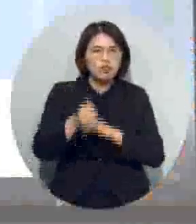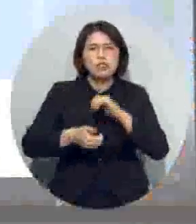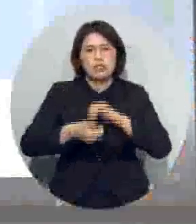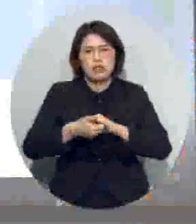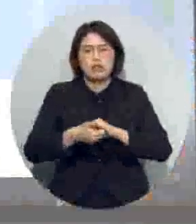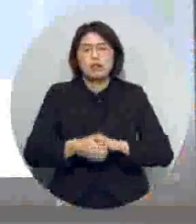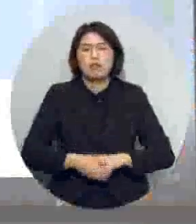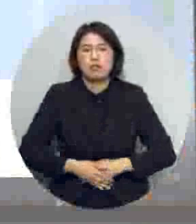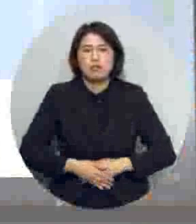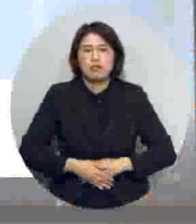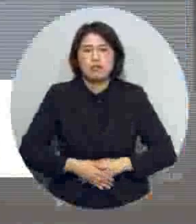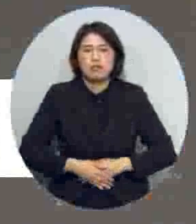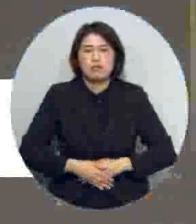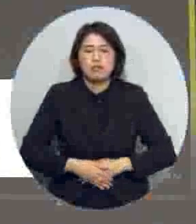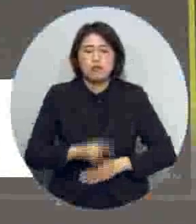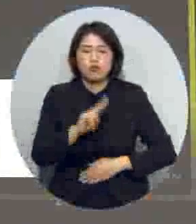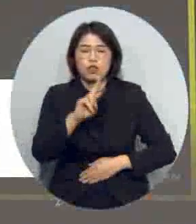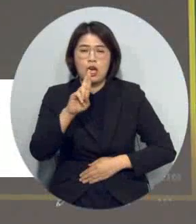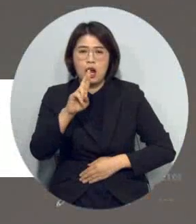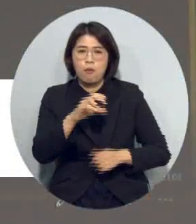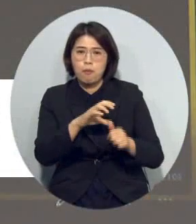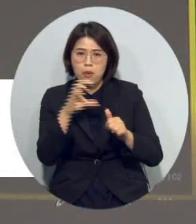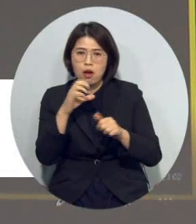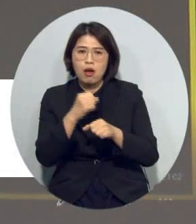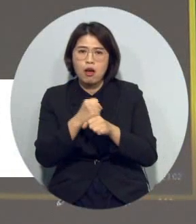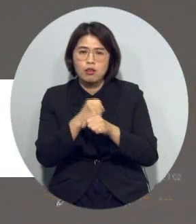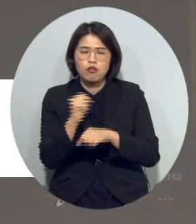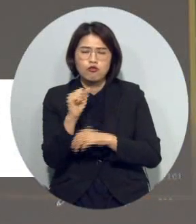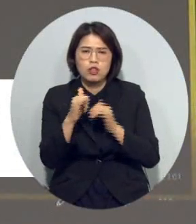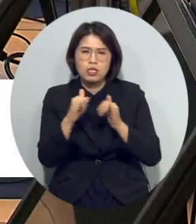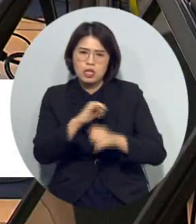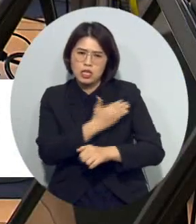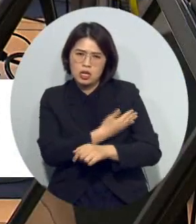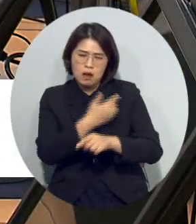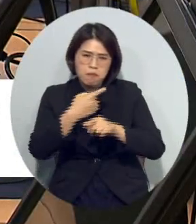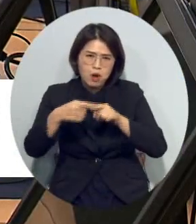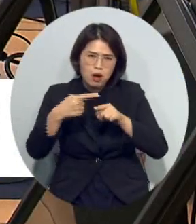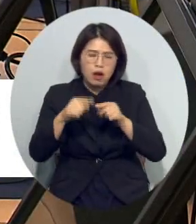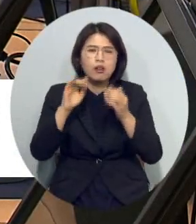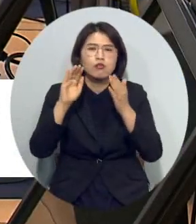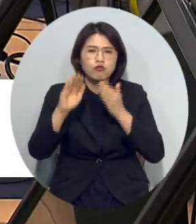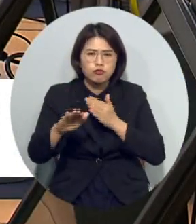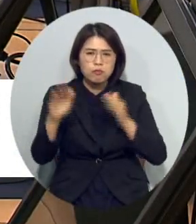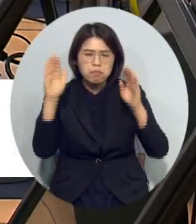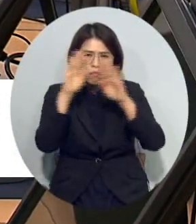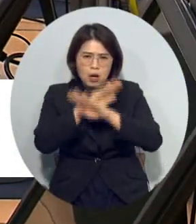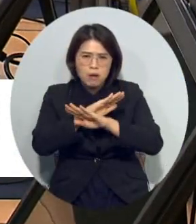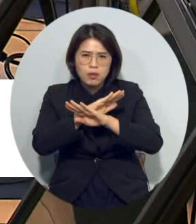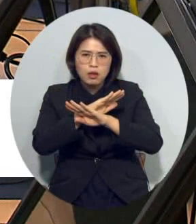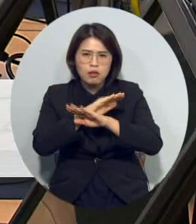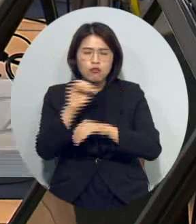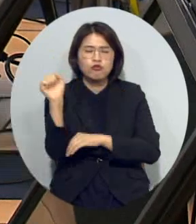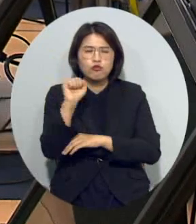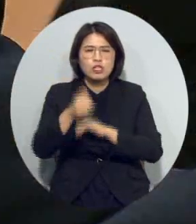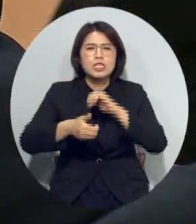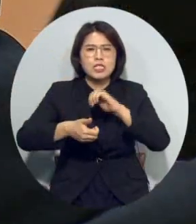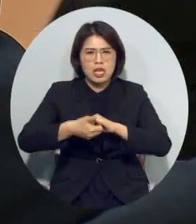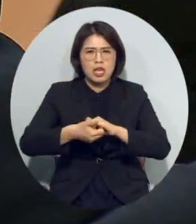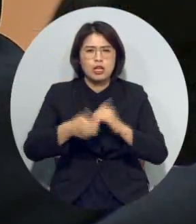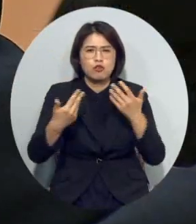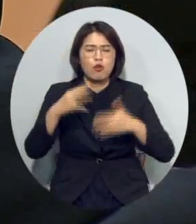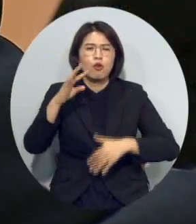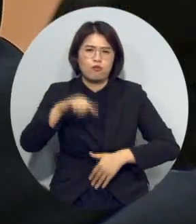제한합니다. 가상현실, VR을 이용해 운전자의 능력을 평가한 뒤 야간 운전 제한 같은 조건부